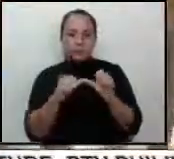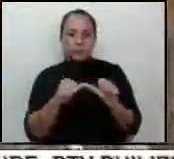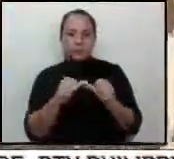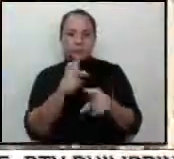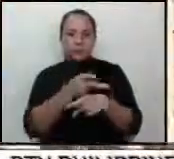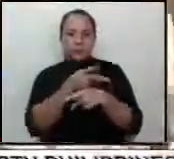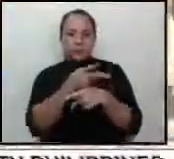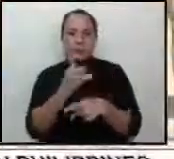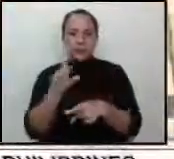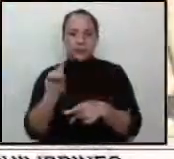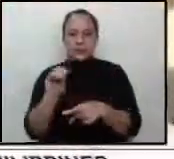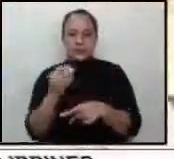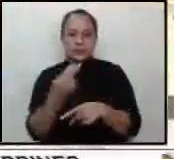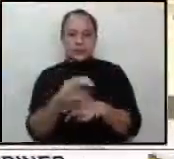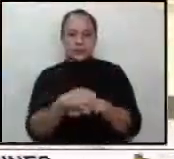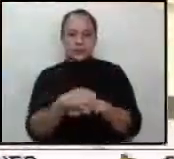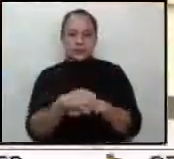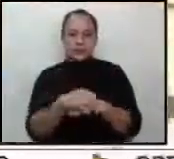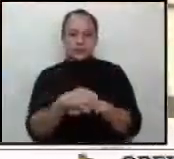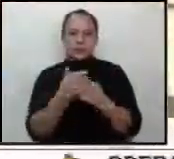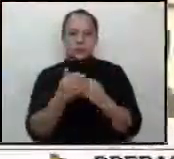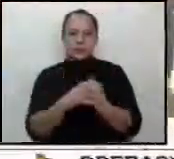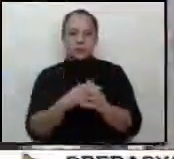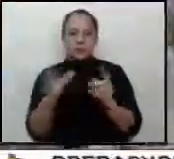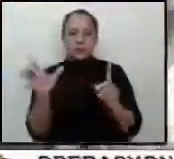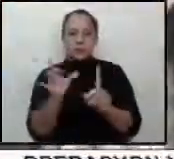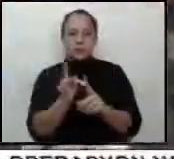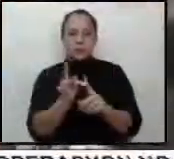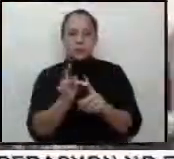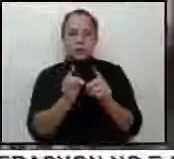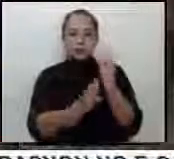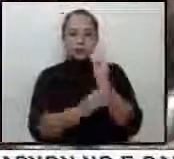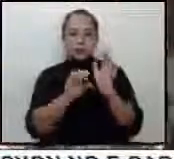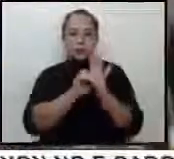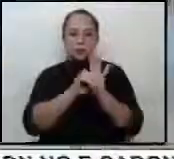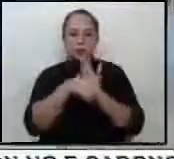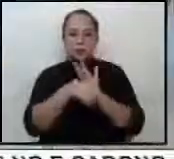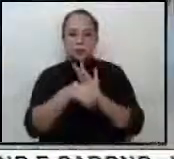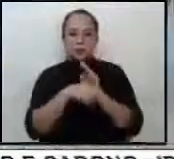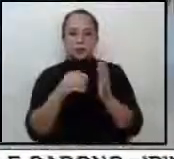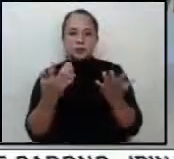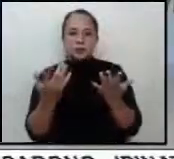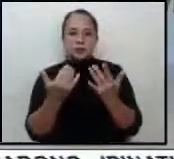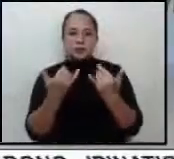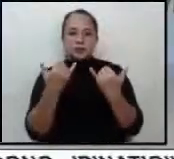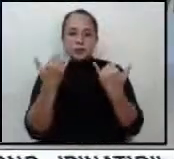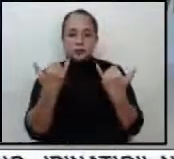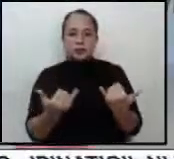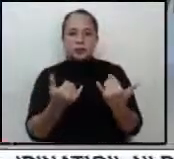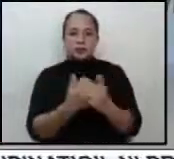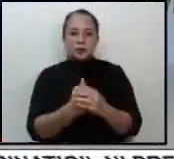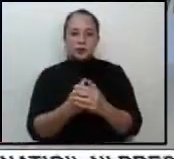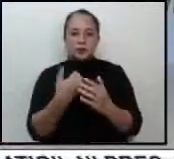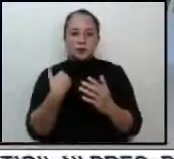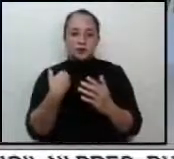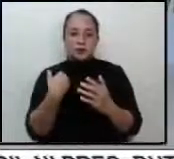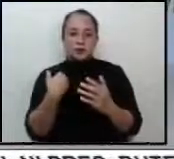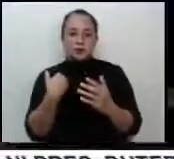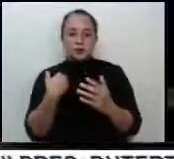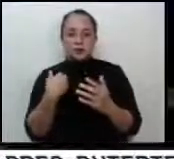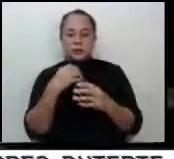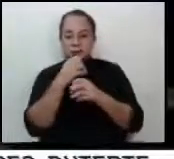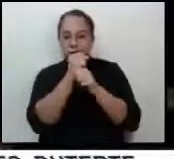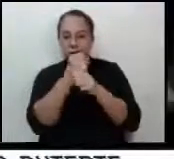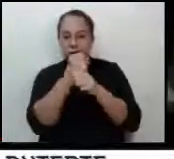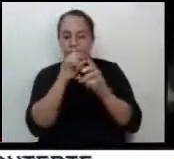publiko sa harap na rin naman sa kakahawang sa variant ng Omicron na BA2.12. Sa ngayon, wala pang nadedetect ang Philippine Genome Center na karagdagang kaso